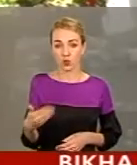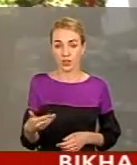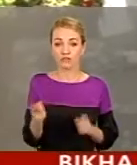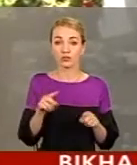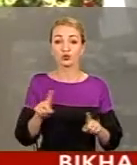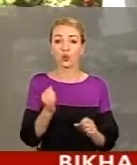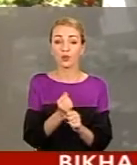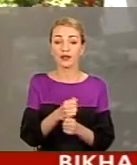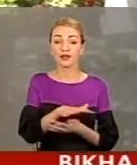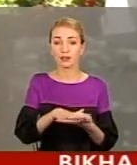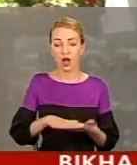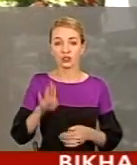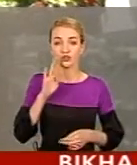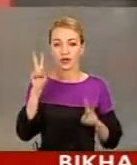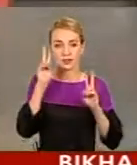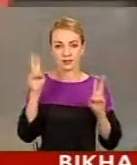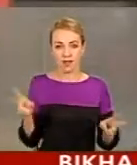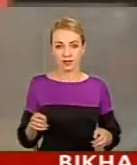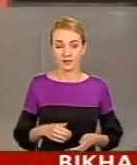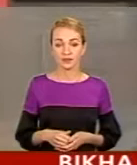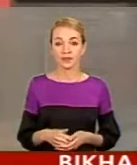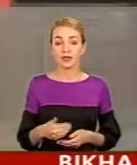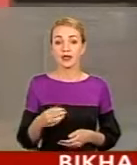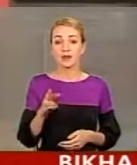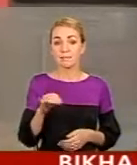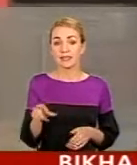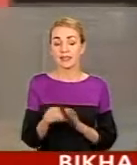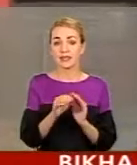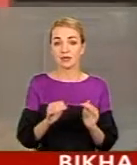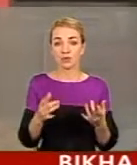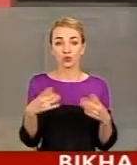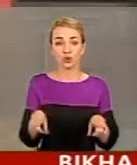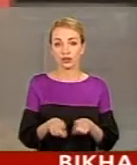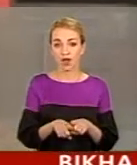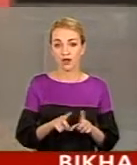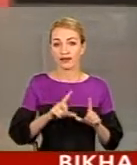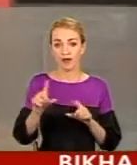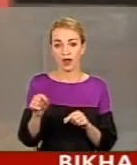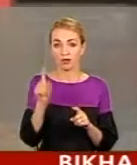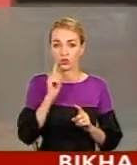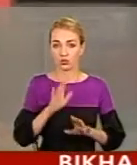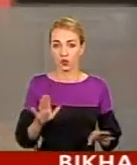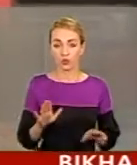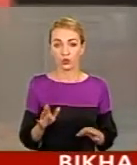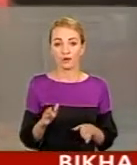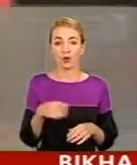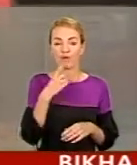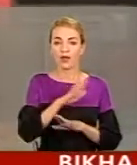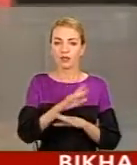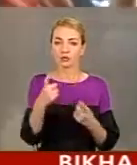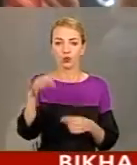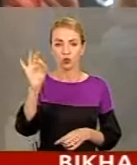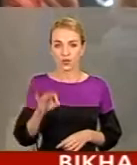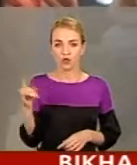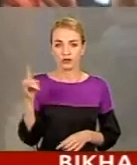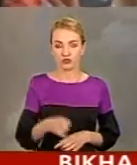що робити далі, жінка не знає. Ми з дітьми, нам просто так їхати это неудобно. Они говорят, нет, все, 100%